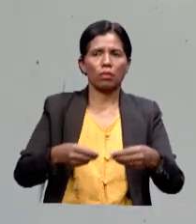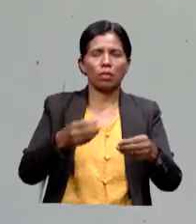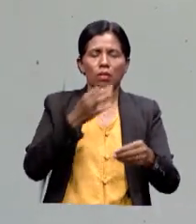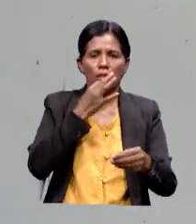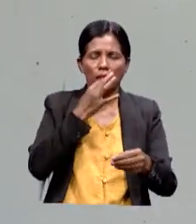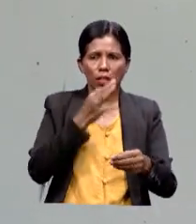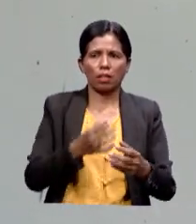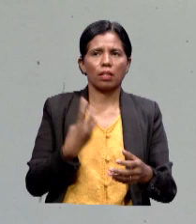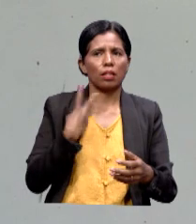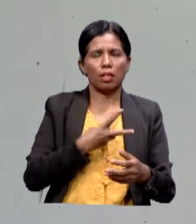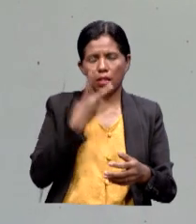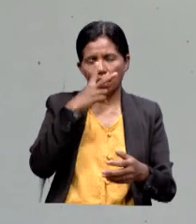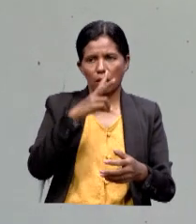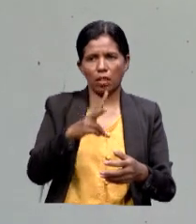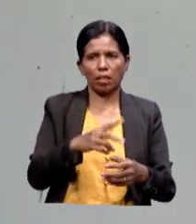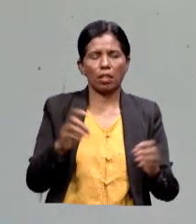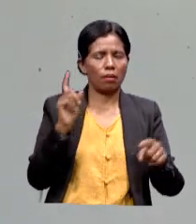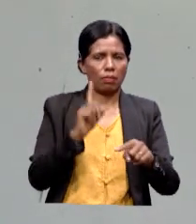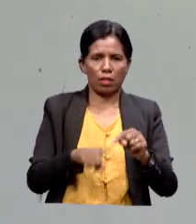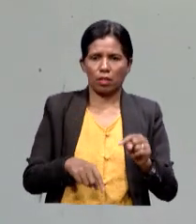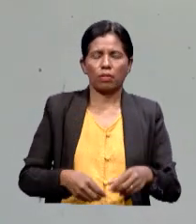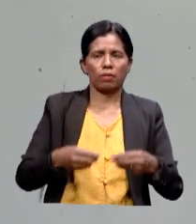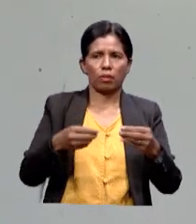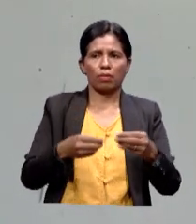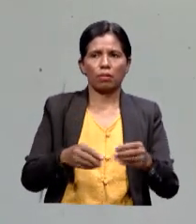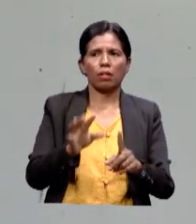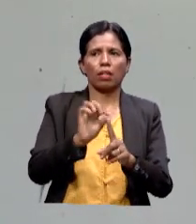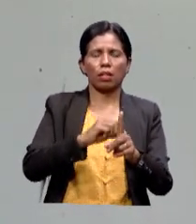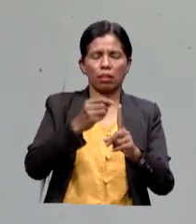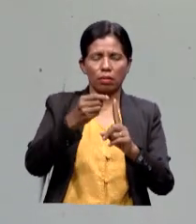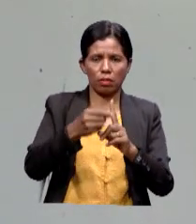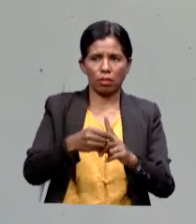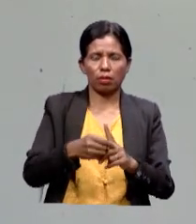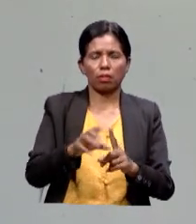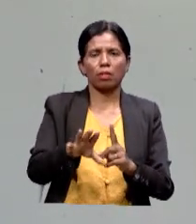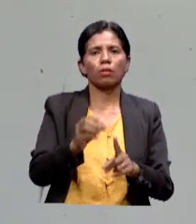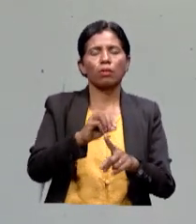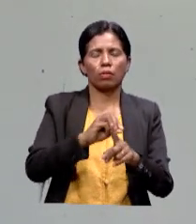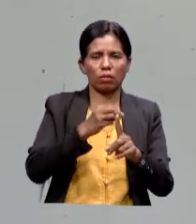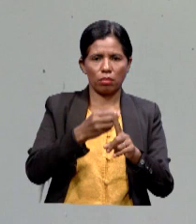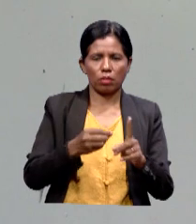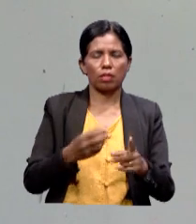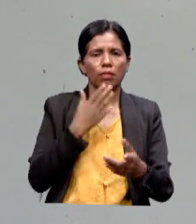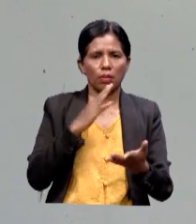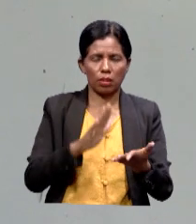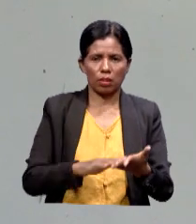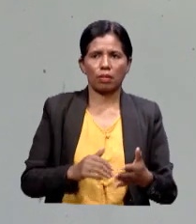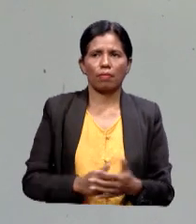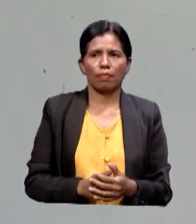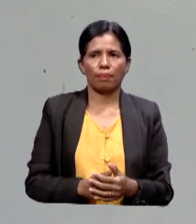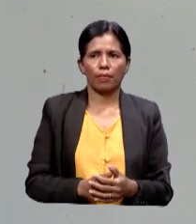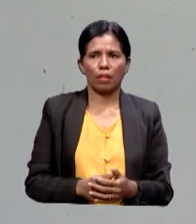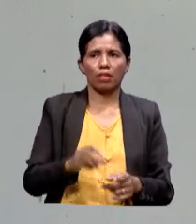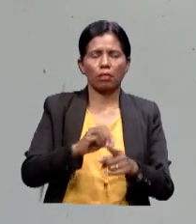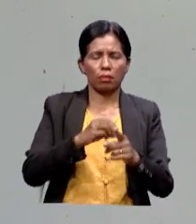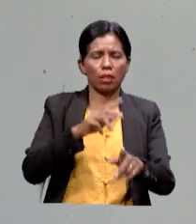ke itare katang buat ne la merisi duni. Balung hetang huri matak, balung hetang budi tasak. Tapi ini harus yang huri ini pobo